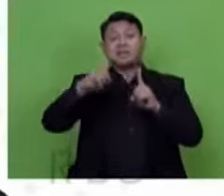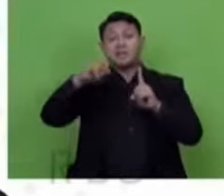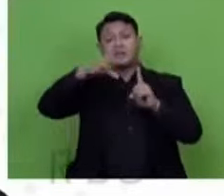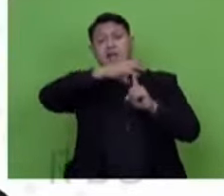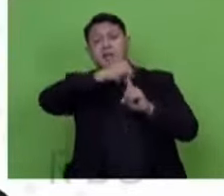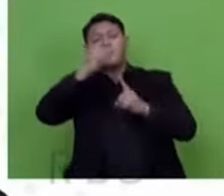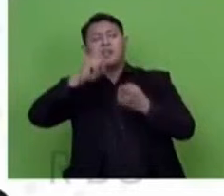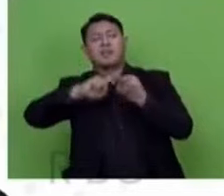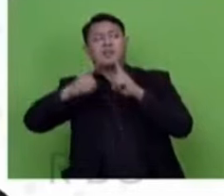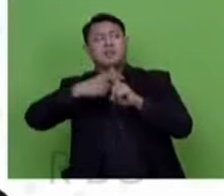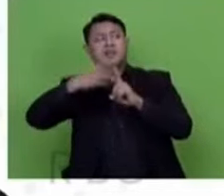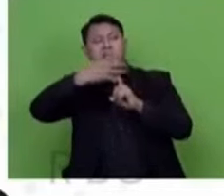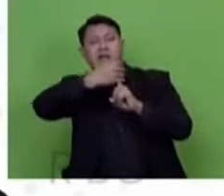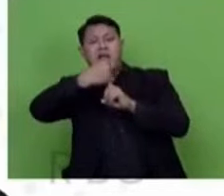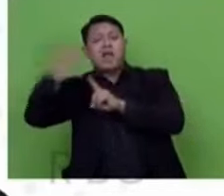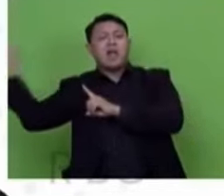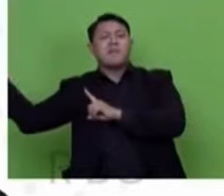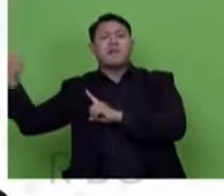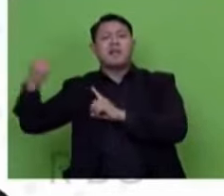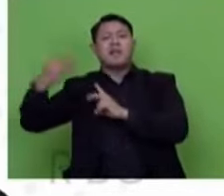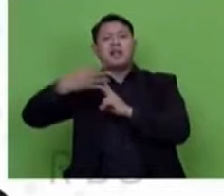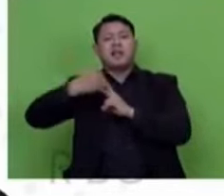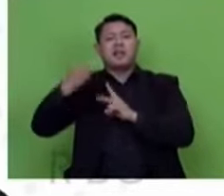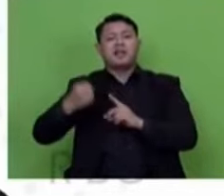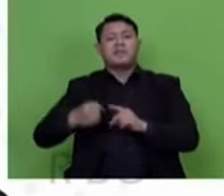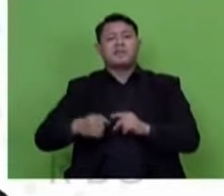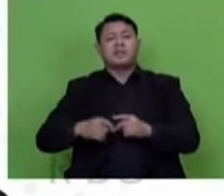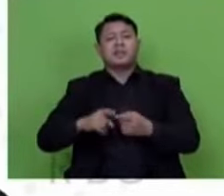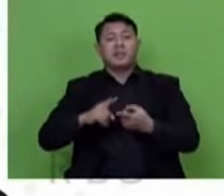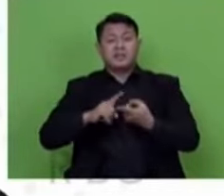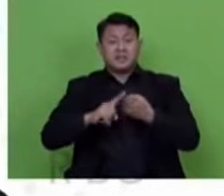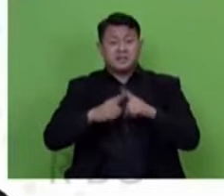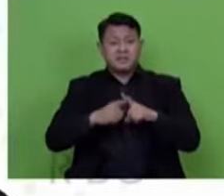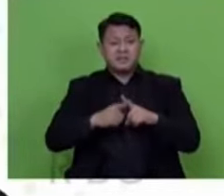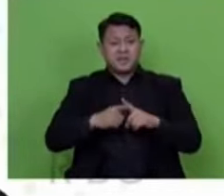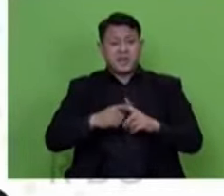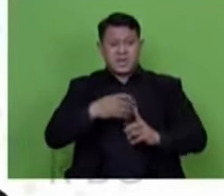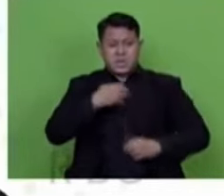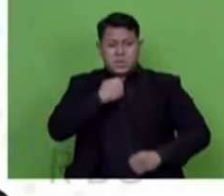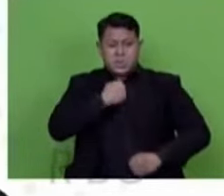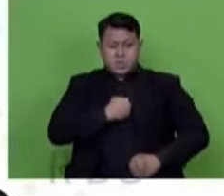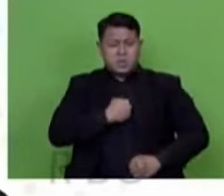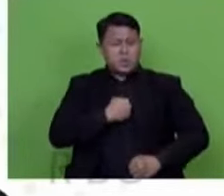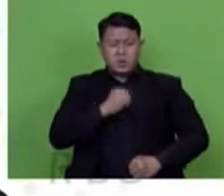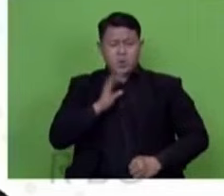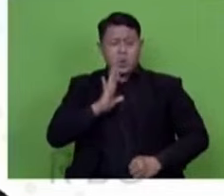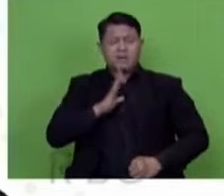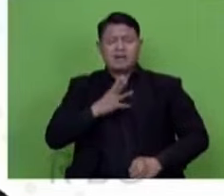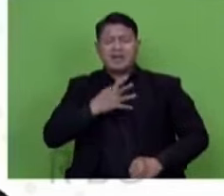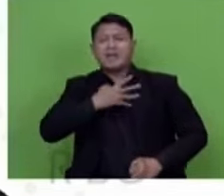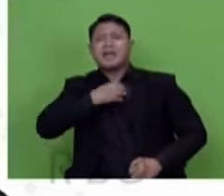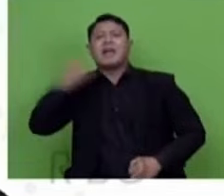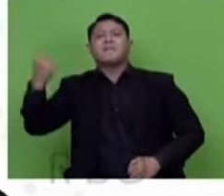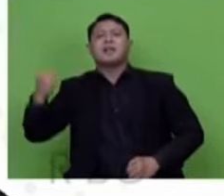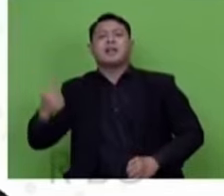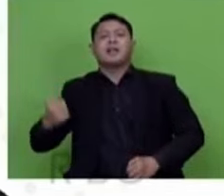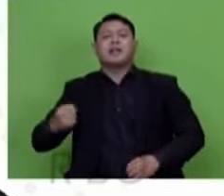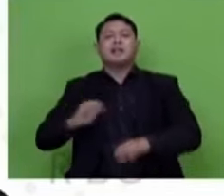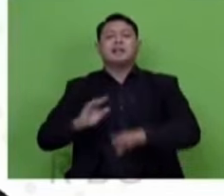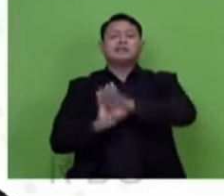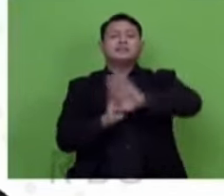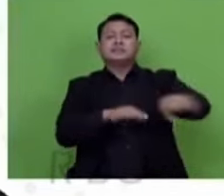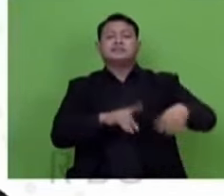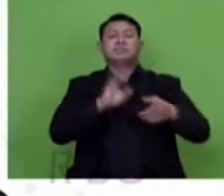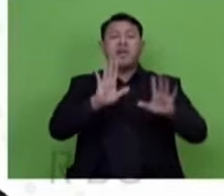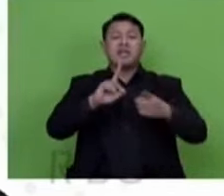diambil yang mereka tidak punya nyali yang kuat yang tangguh dia sudah minggir ke